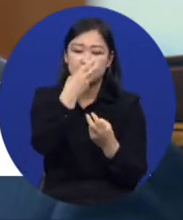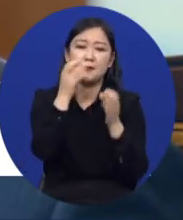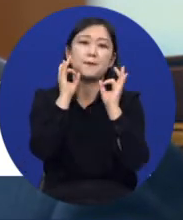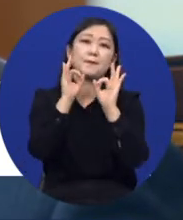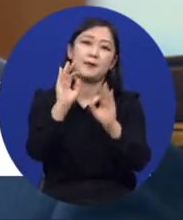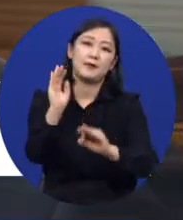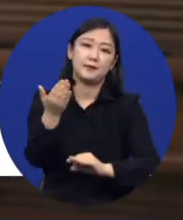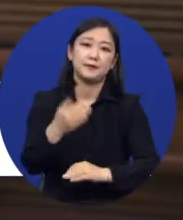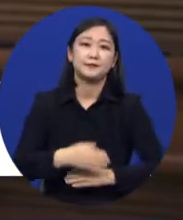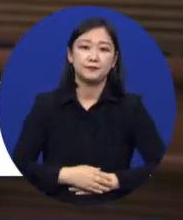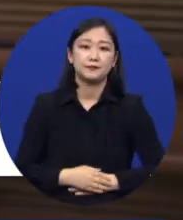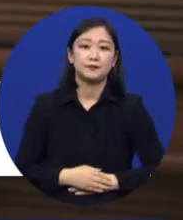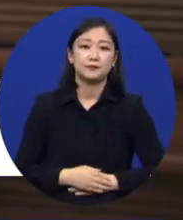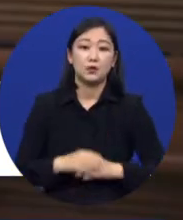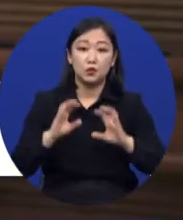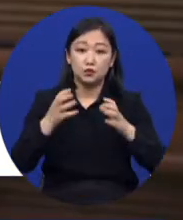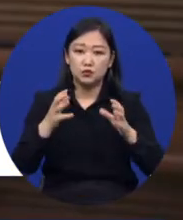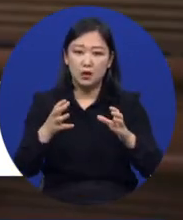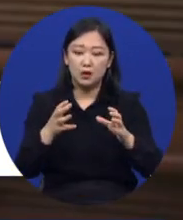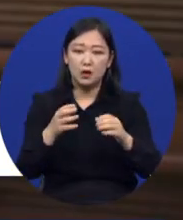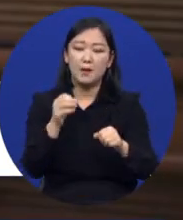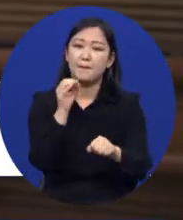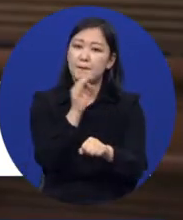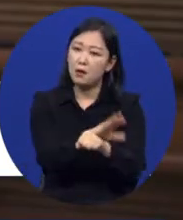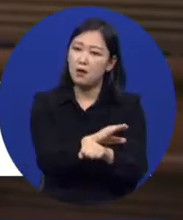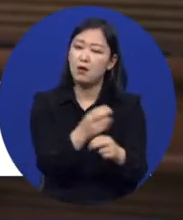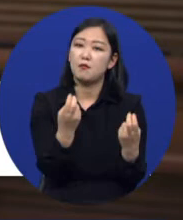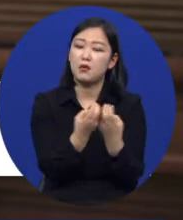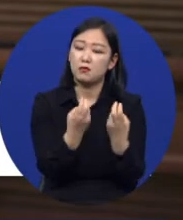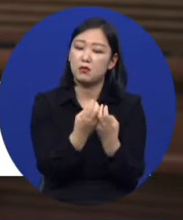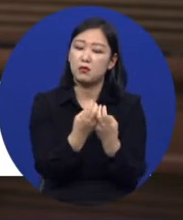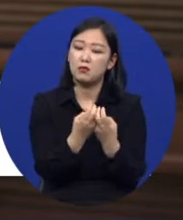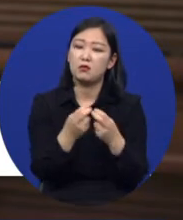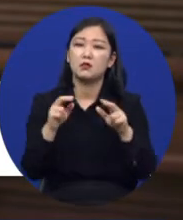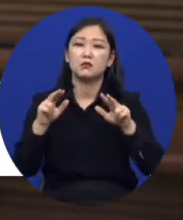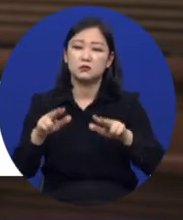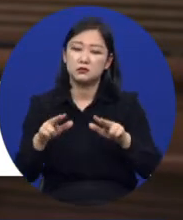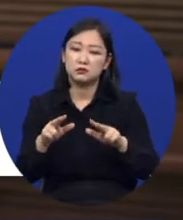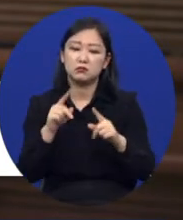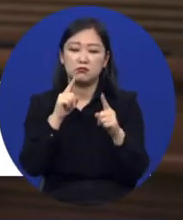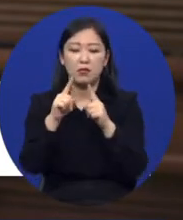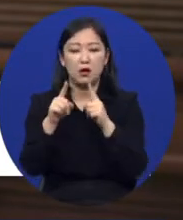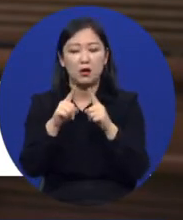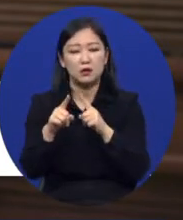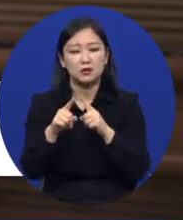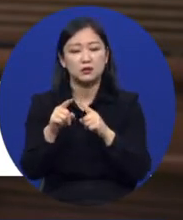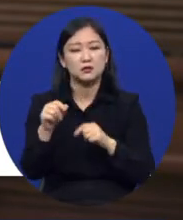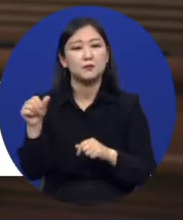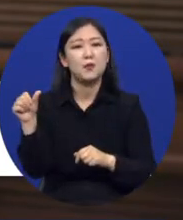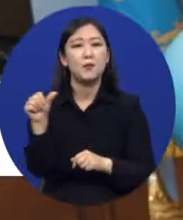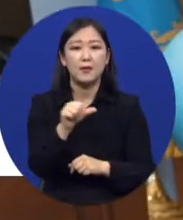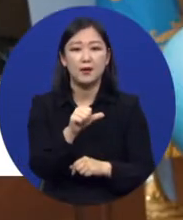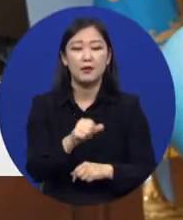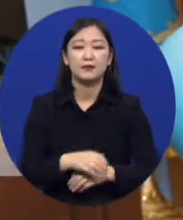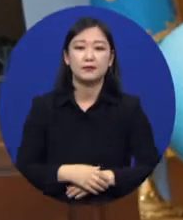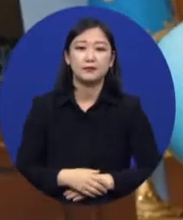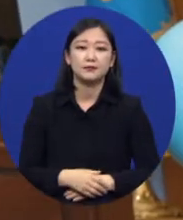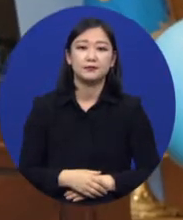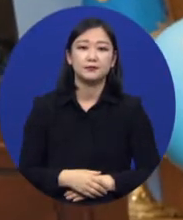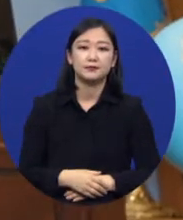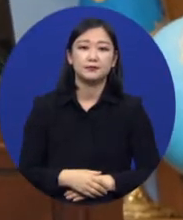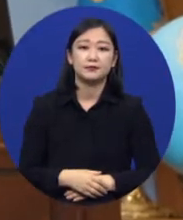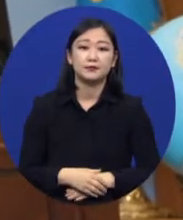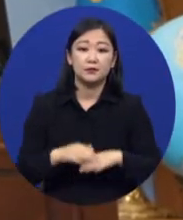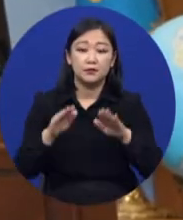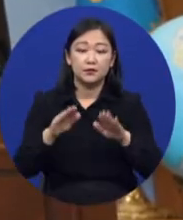것입니다 국가가 매수하는 방 암도 아직 언 나라 기의 이런 상황 이라고 생각합니다 현